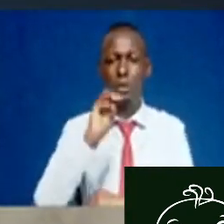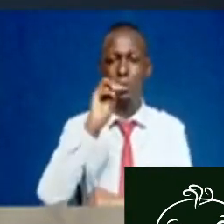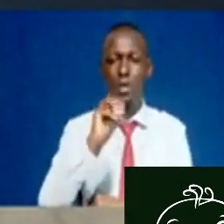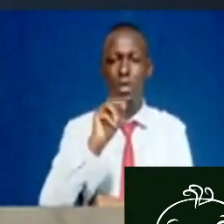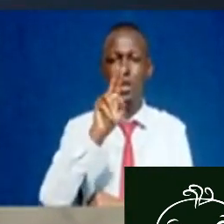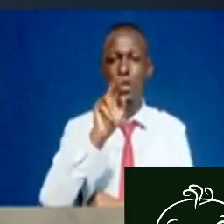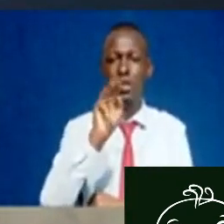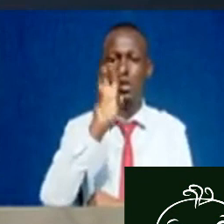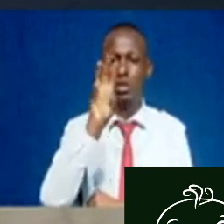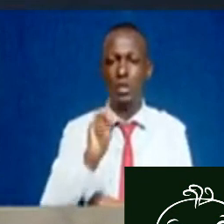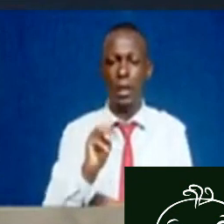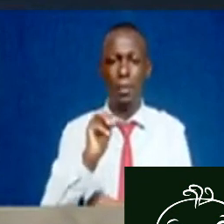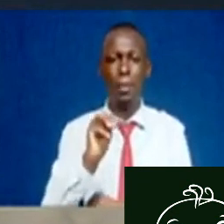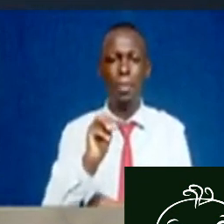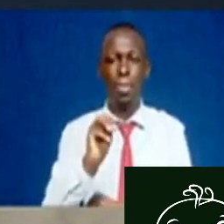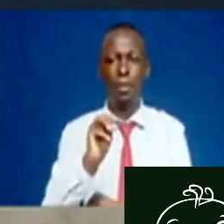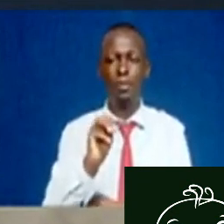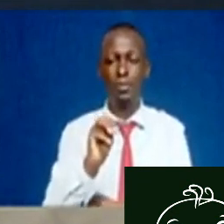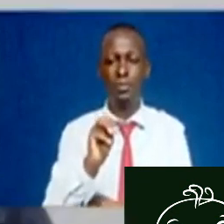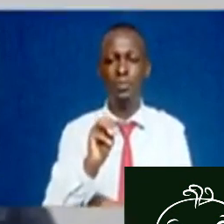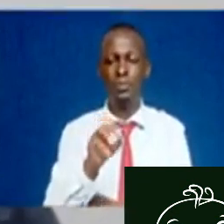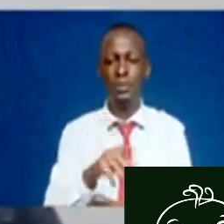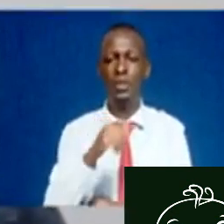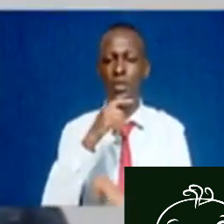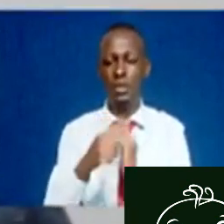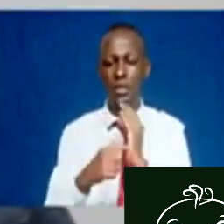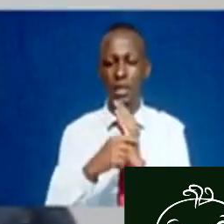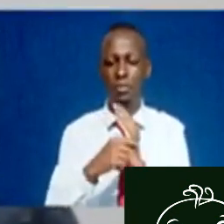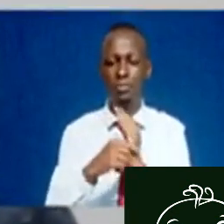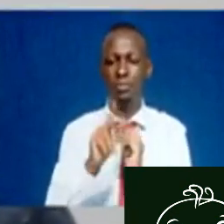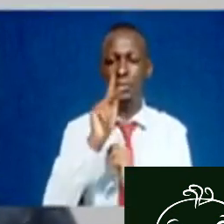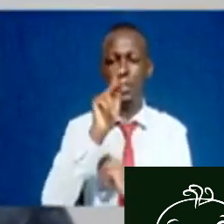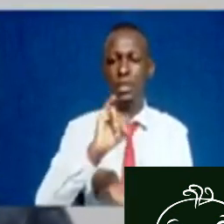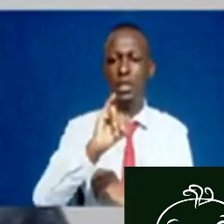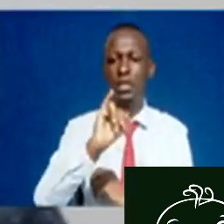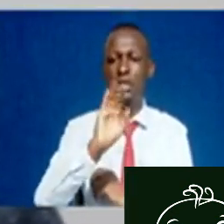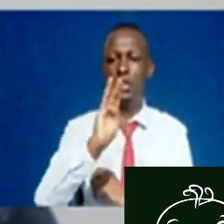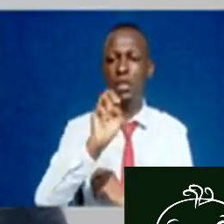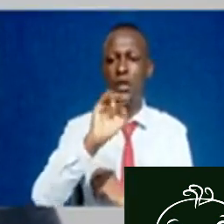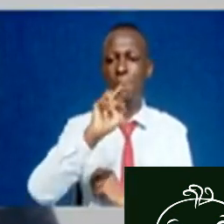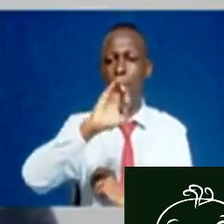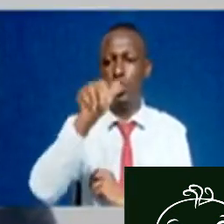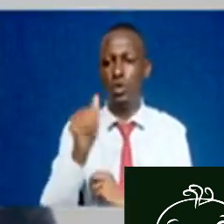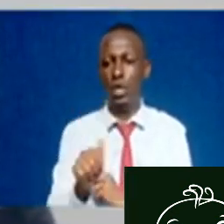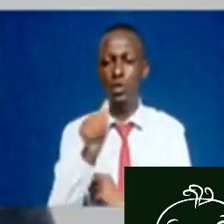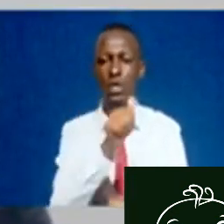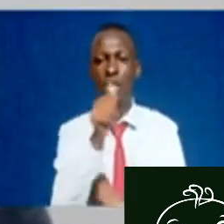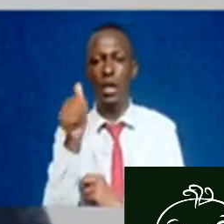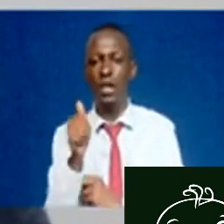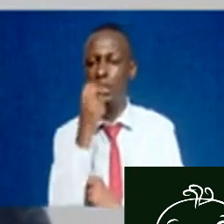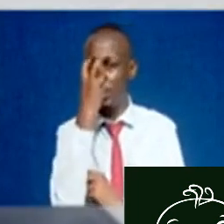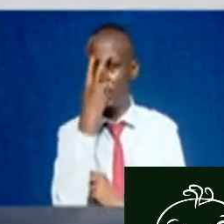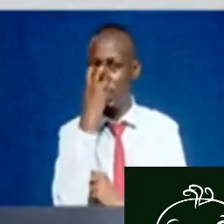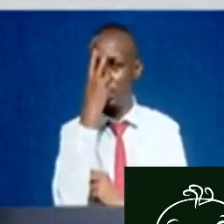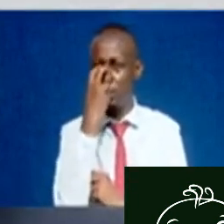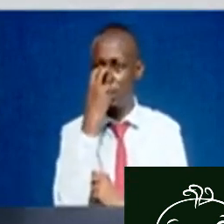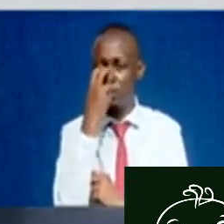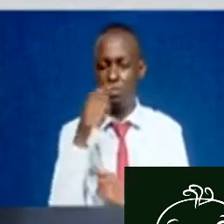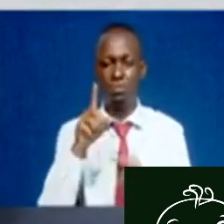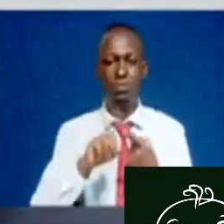ya kitaifa Mzalendo Kibunja na washukiwa wengine Stanvas Ongalo, Oliver